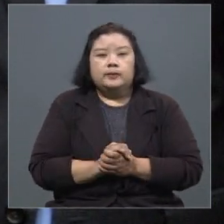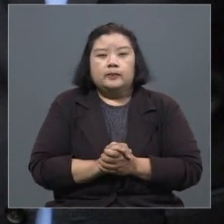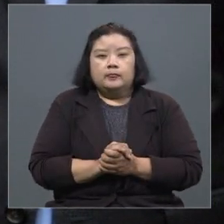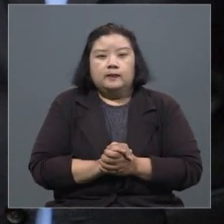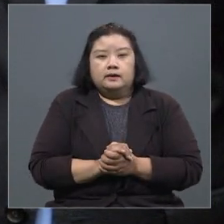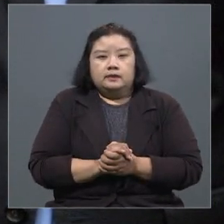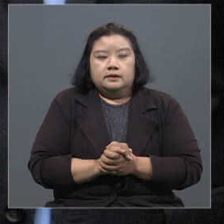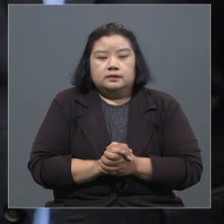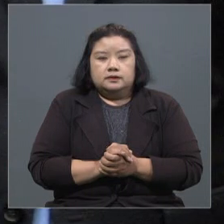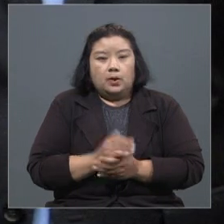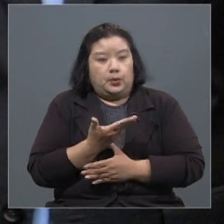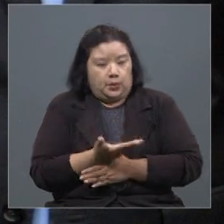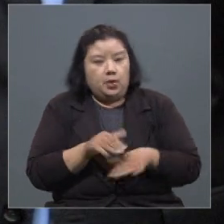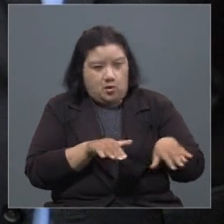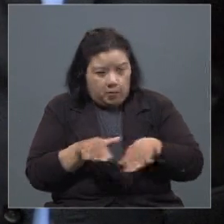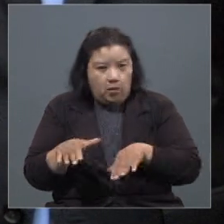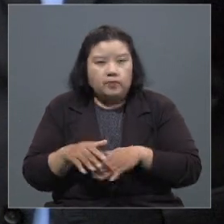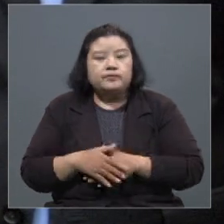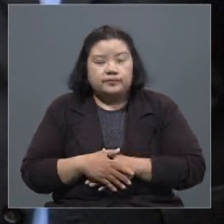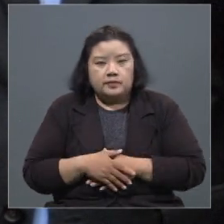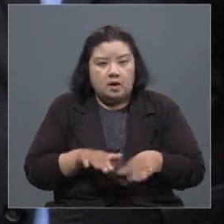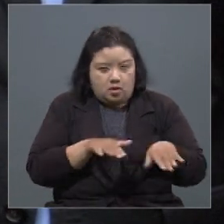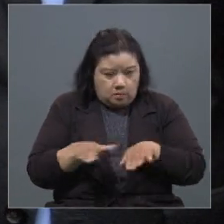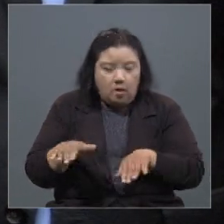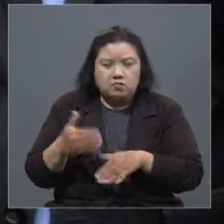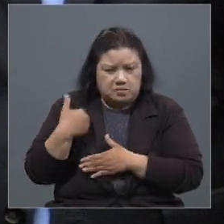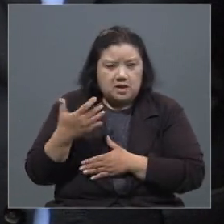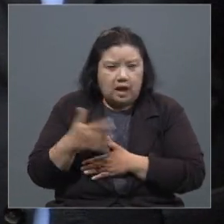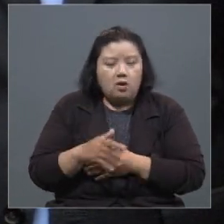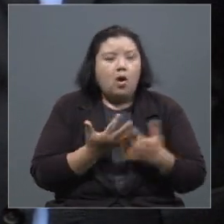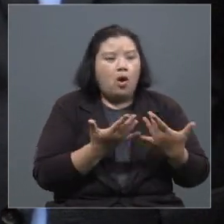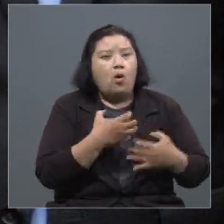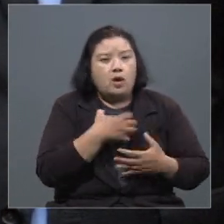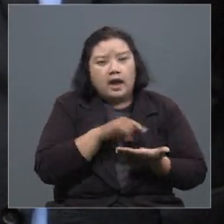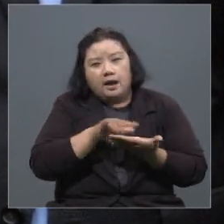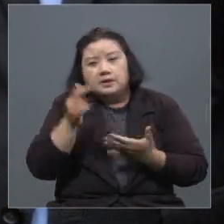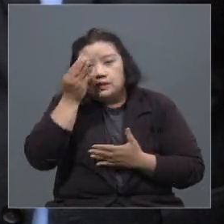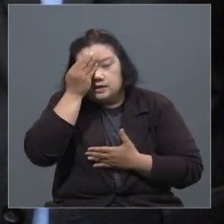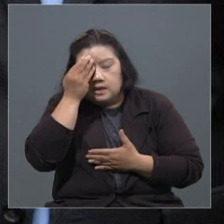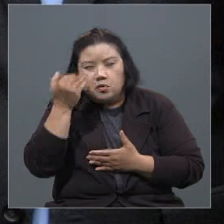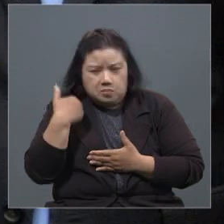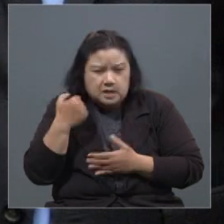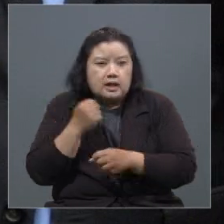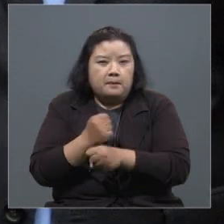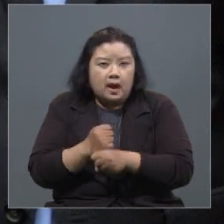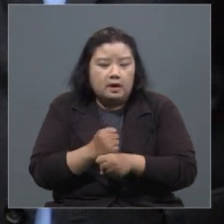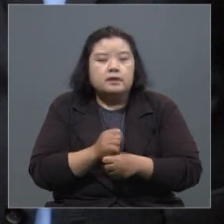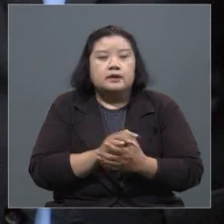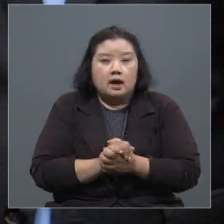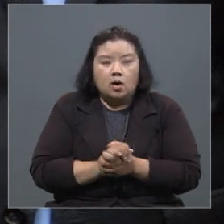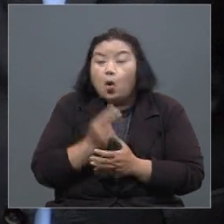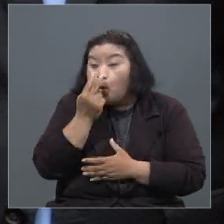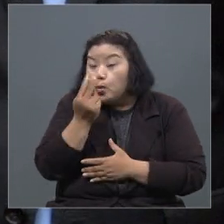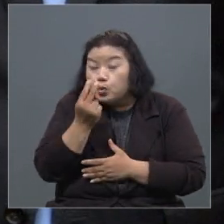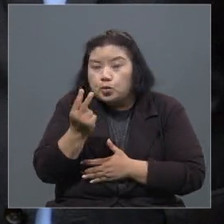ก็ นี้ให้เราพร้อมส่งเลยเราก็มีคนอยู่นะมีคนคอยอยู่แล้วตอนนี้ถ้าเรากลับมาถึงเราก็ส่งได้ไปดูพื้น